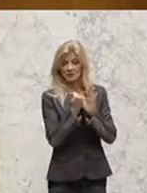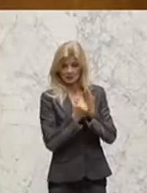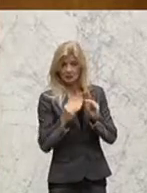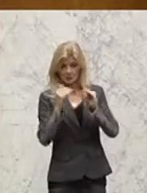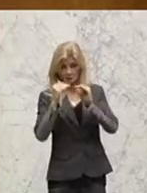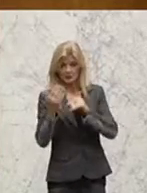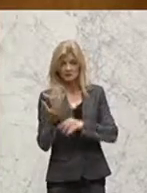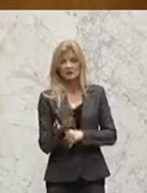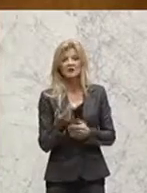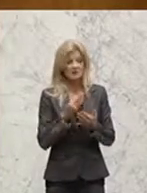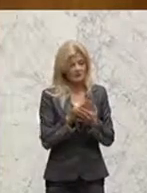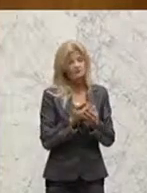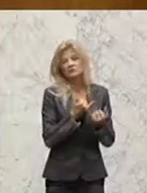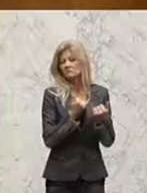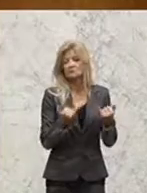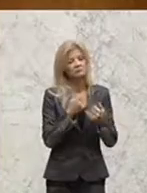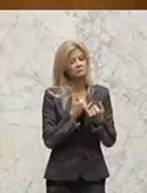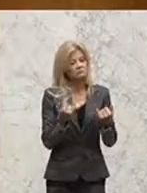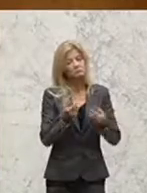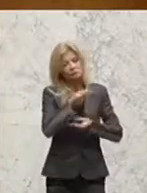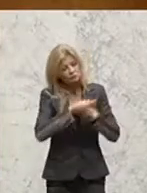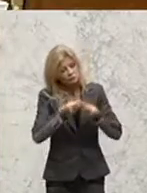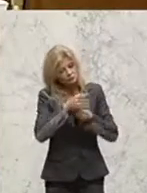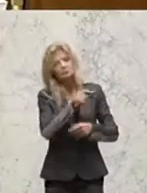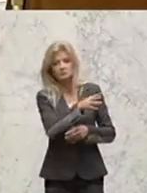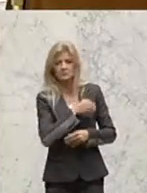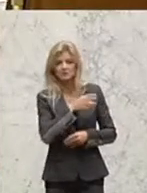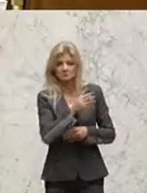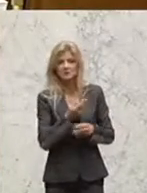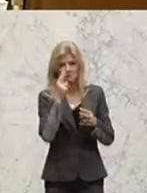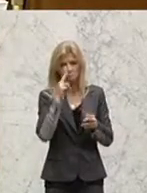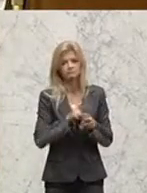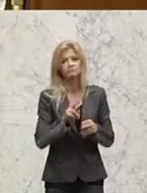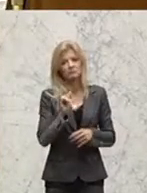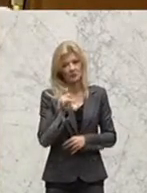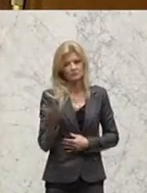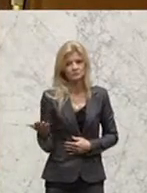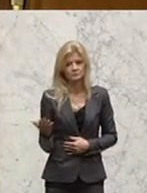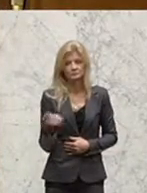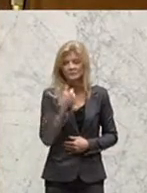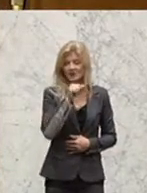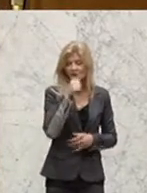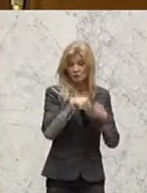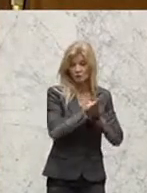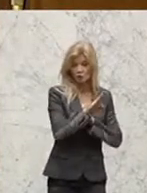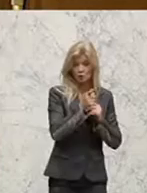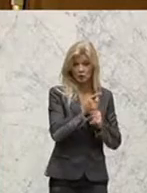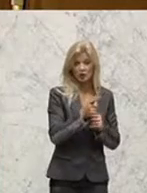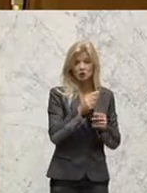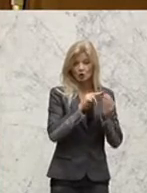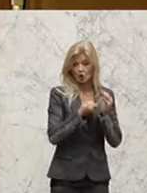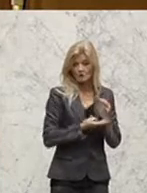im Vollzug strikt eben beachtet. Sowohl die Genfer Flüchtlingskonvention als auch die Europäische